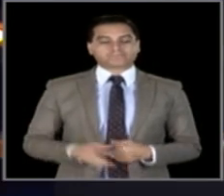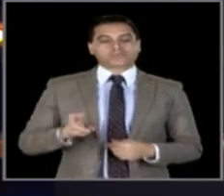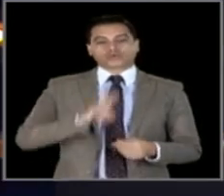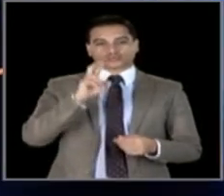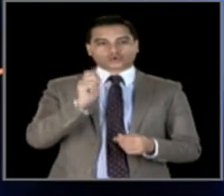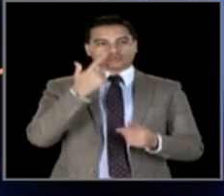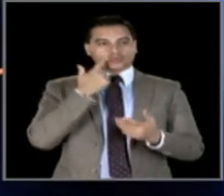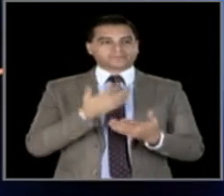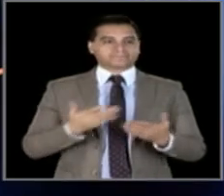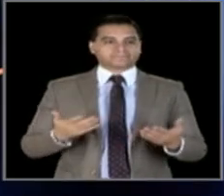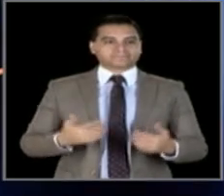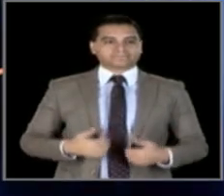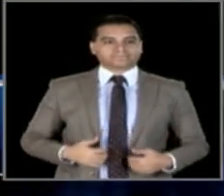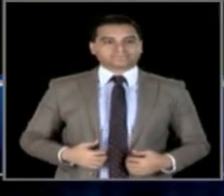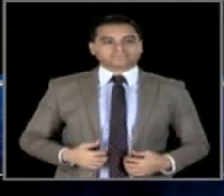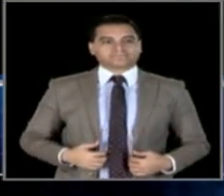والسؤال هو: